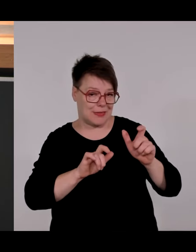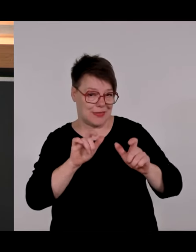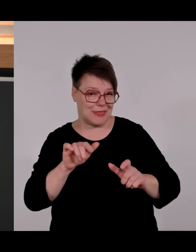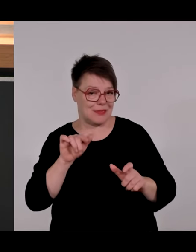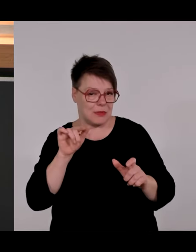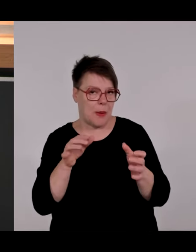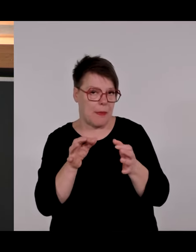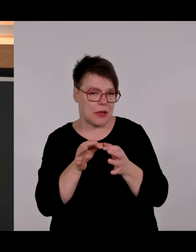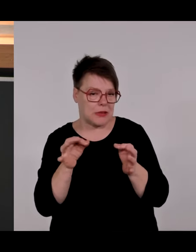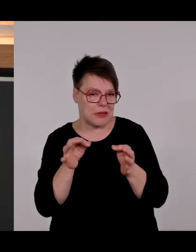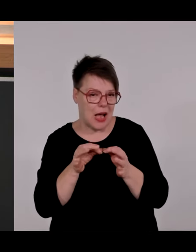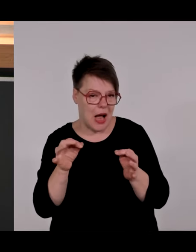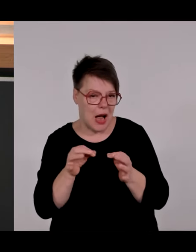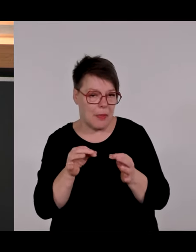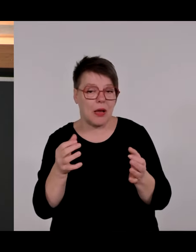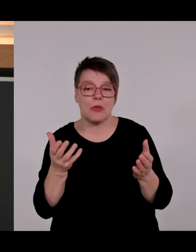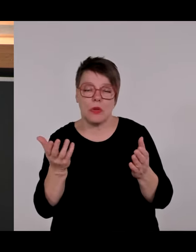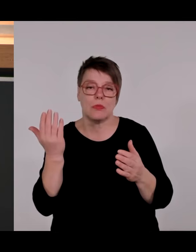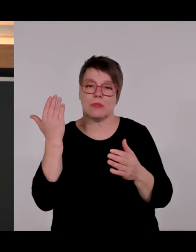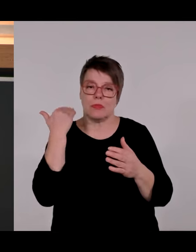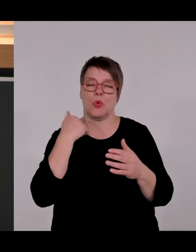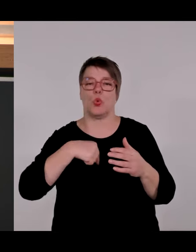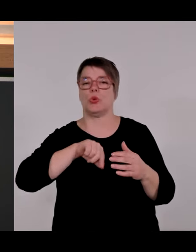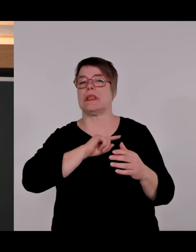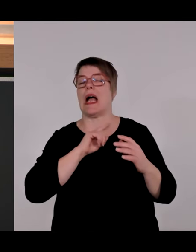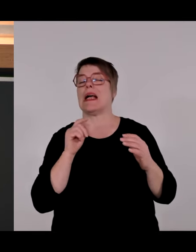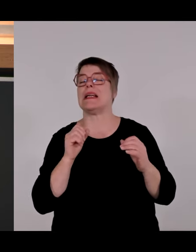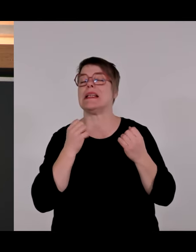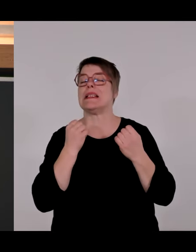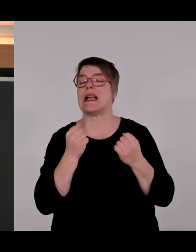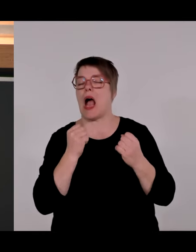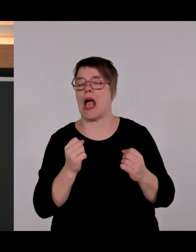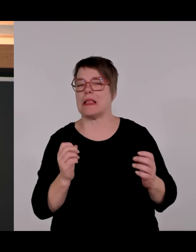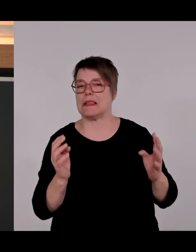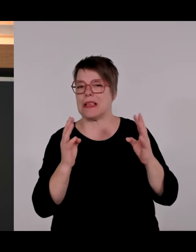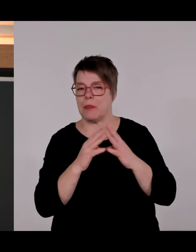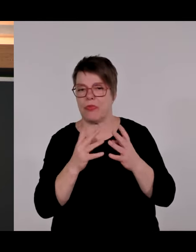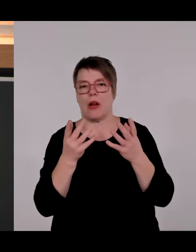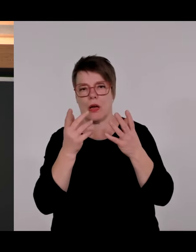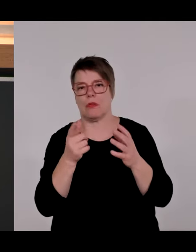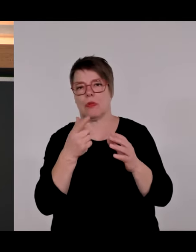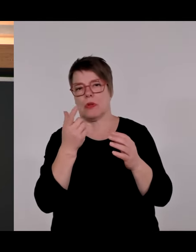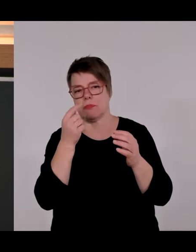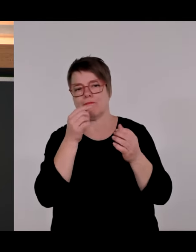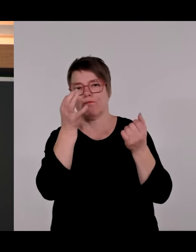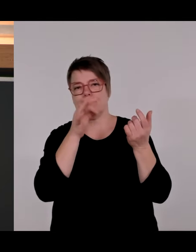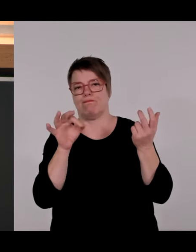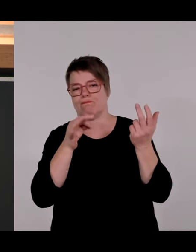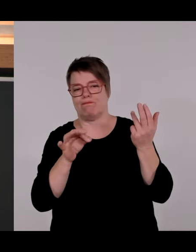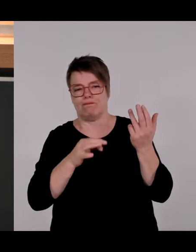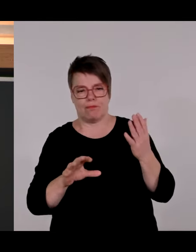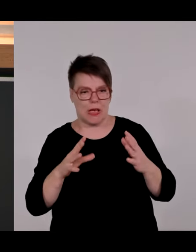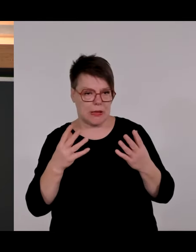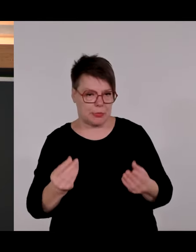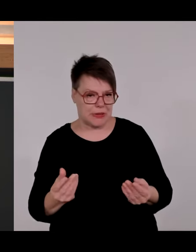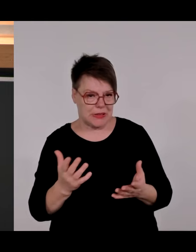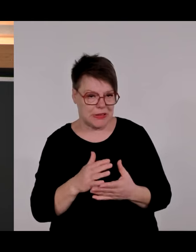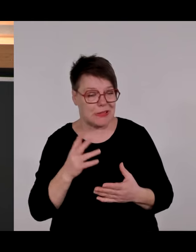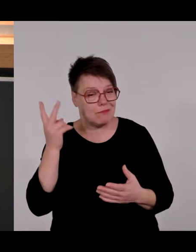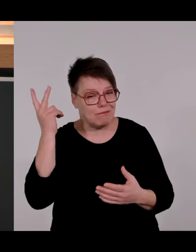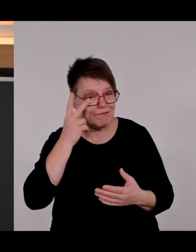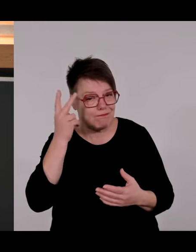über Brennpunkteinsätze der Polizei, zusätzliche Staatsanwälte und wir sprechen auch über den Zaun um den Görlitzer